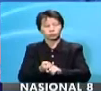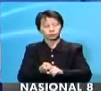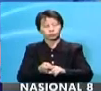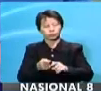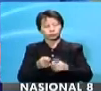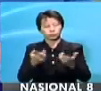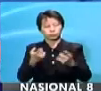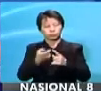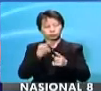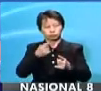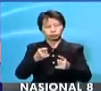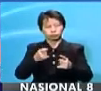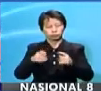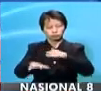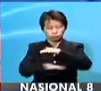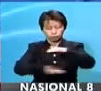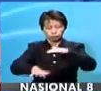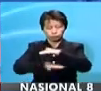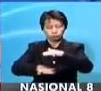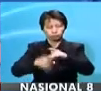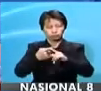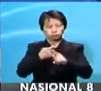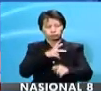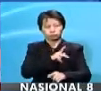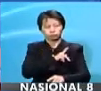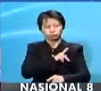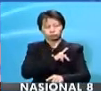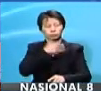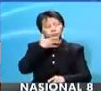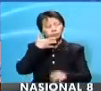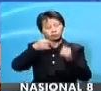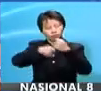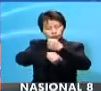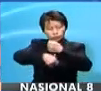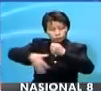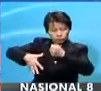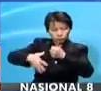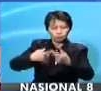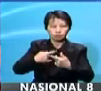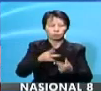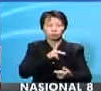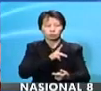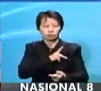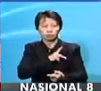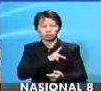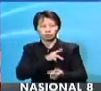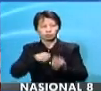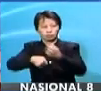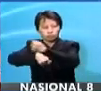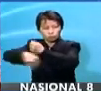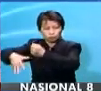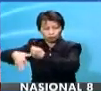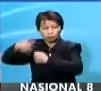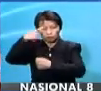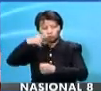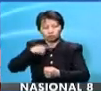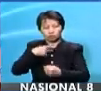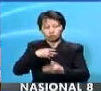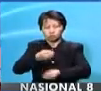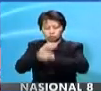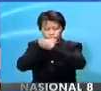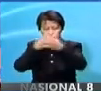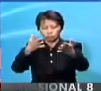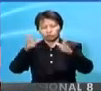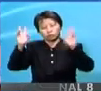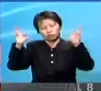khususnya daripada suara-suara kaumbi, iaitu daripada ketua pemuda cawangan, daripada ketua-ketua cawangan, untuk kita menyampaikan